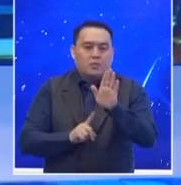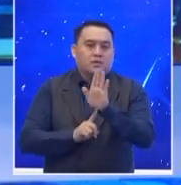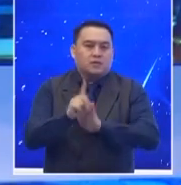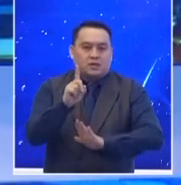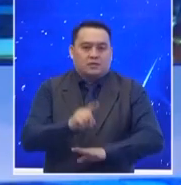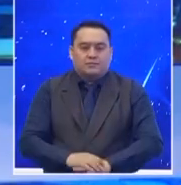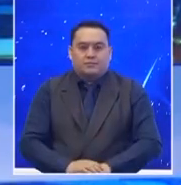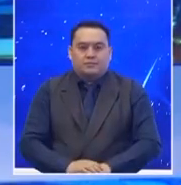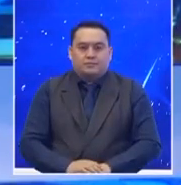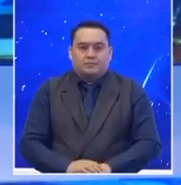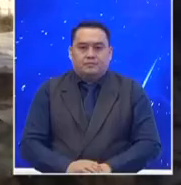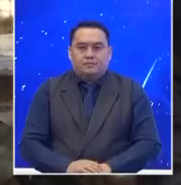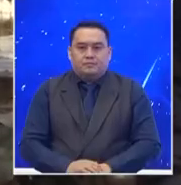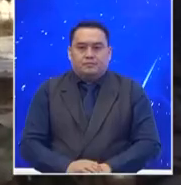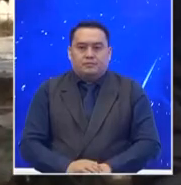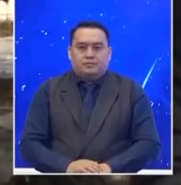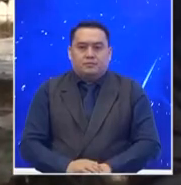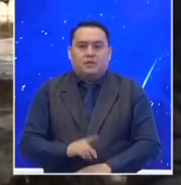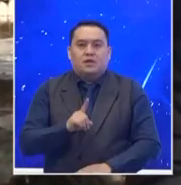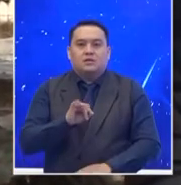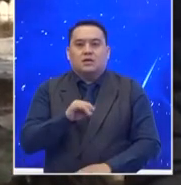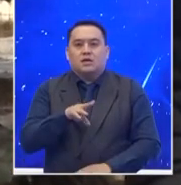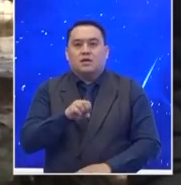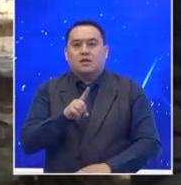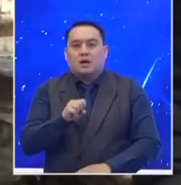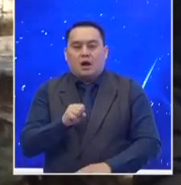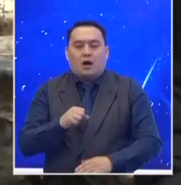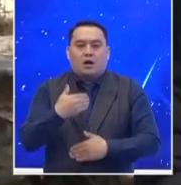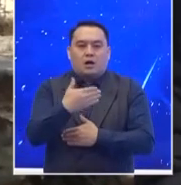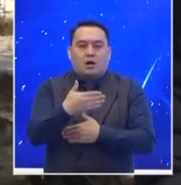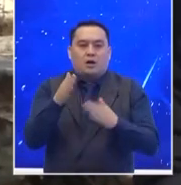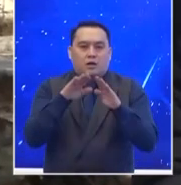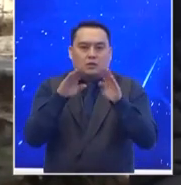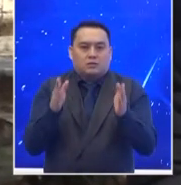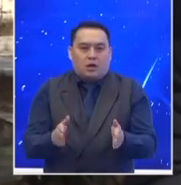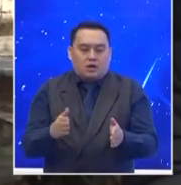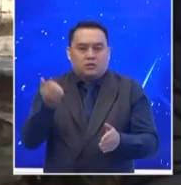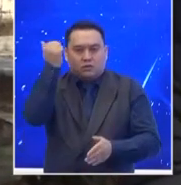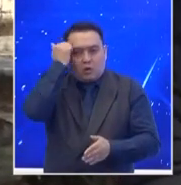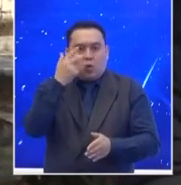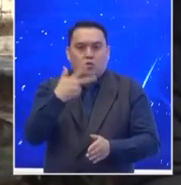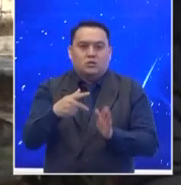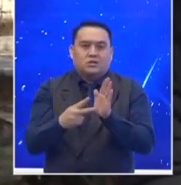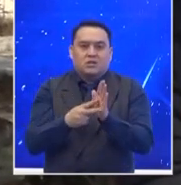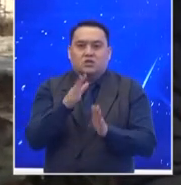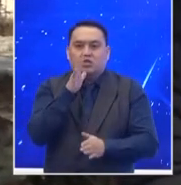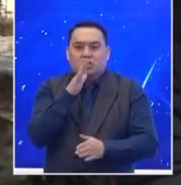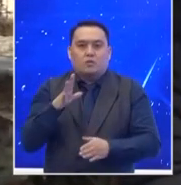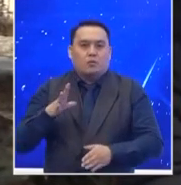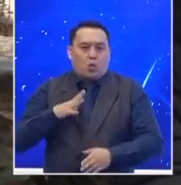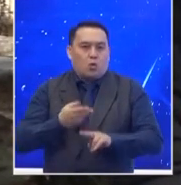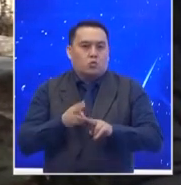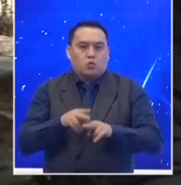басталады. Зылиха Тамшыбаева ауылындағы мына тарихи ескерткіштің салынғанына 38 жыл уақыт болыпты. Осы